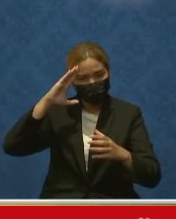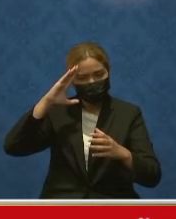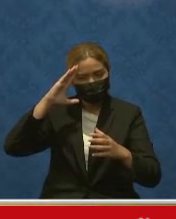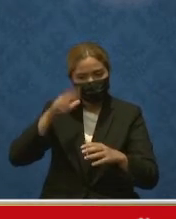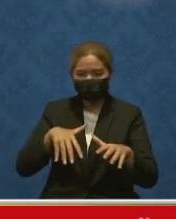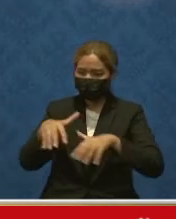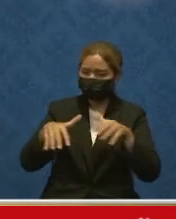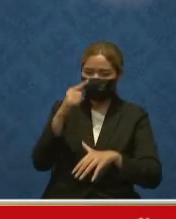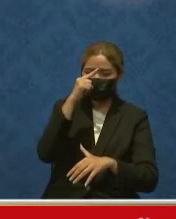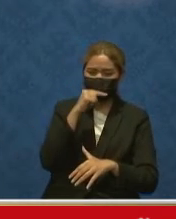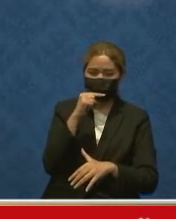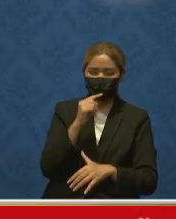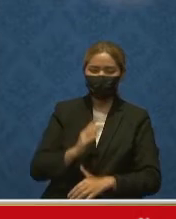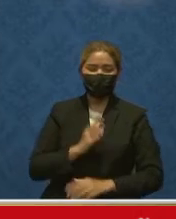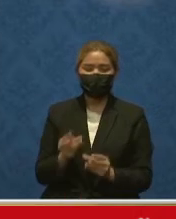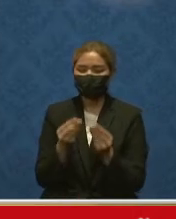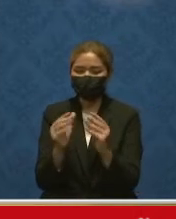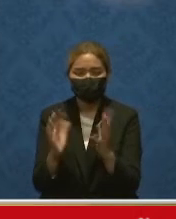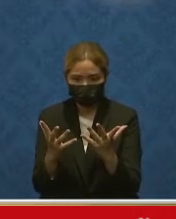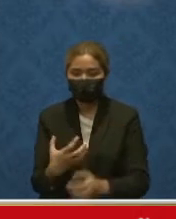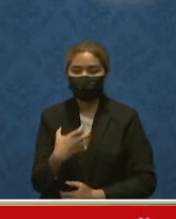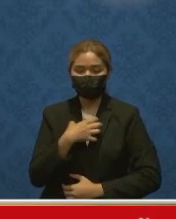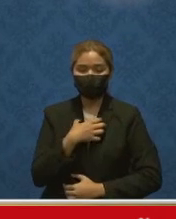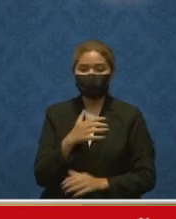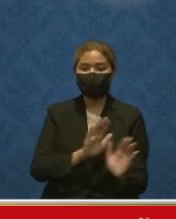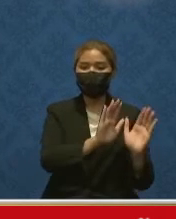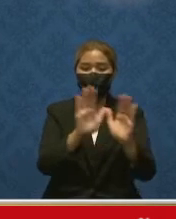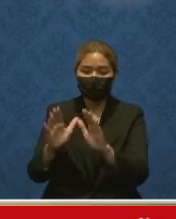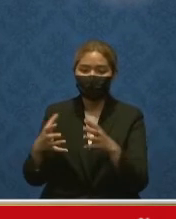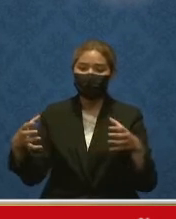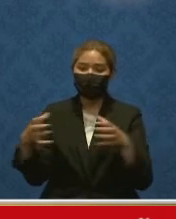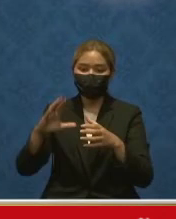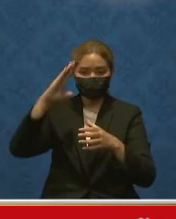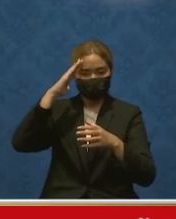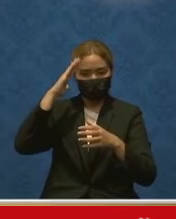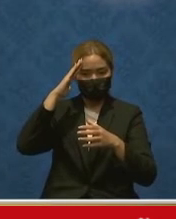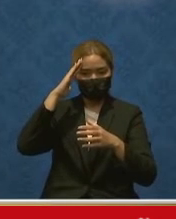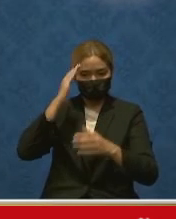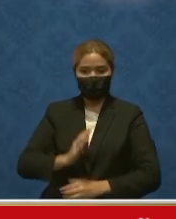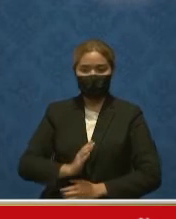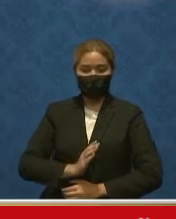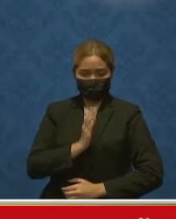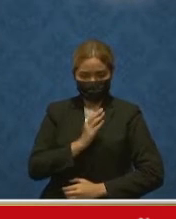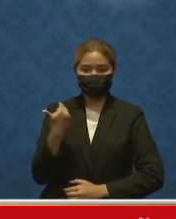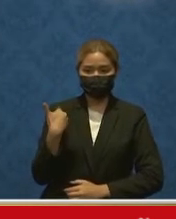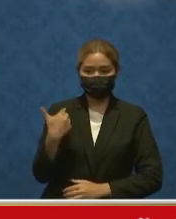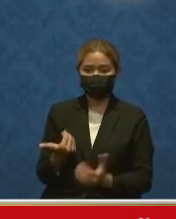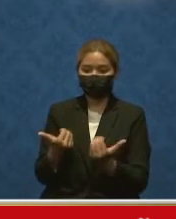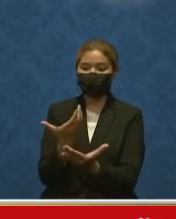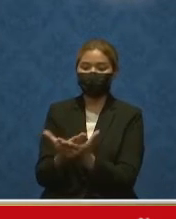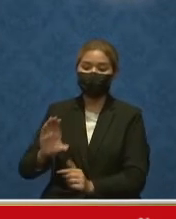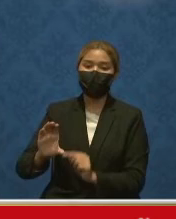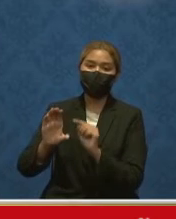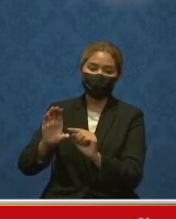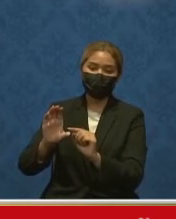ก็นั้นกองทัพต้องวางตัวให้เกือบถึงนี้เราจะไปรบกับใครก็เห็นงดต่างๆนะครับเบนซ์รบของ